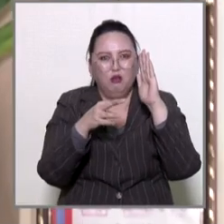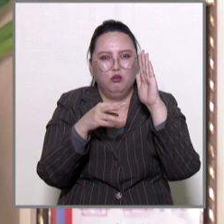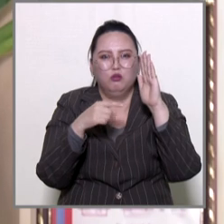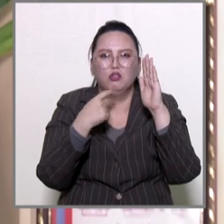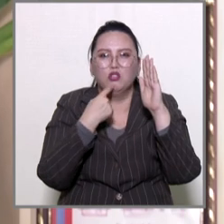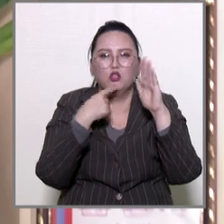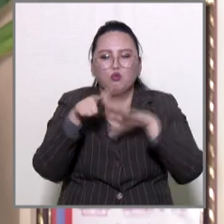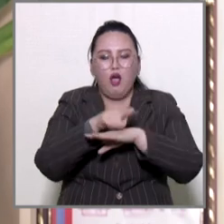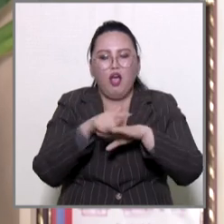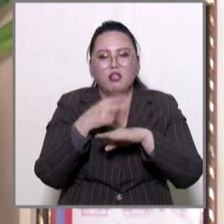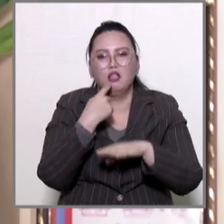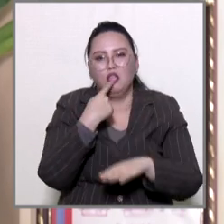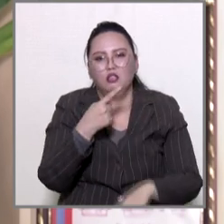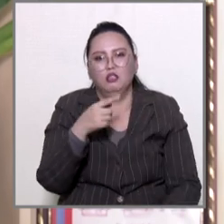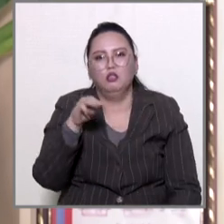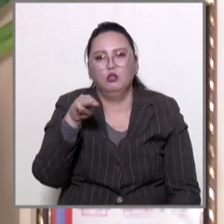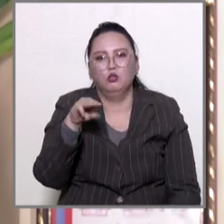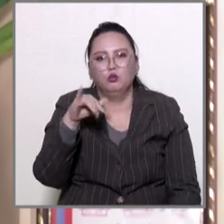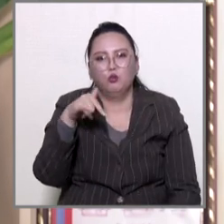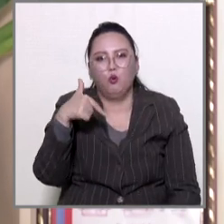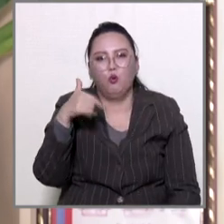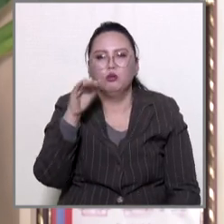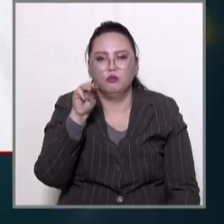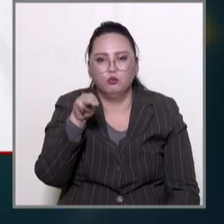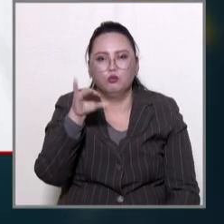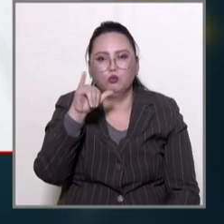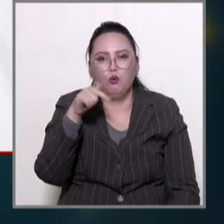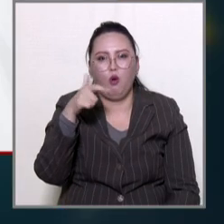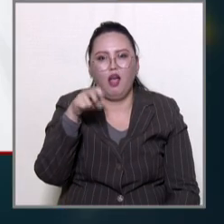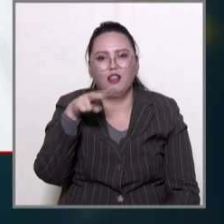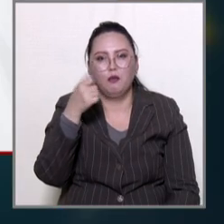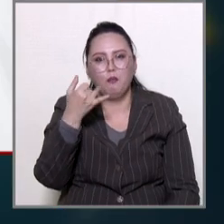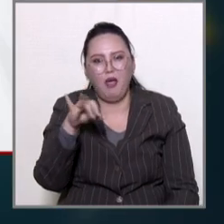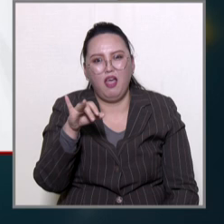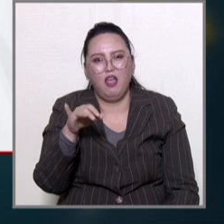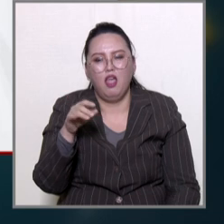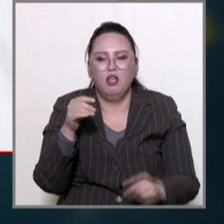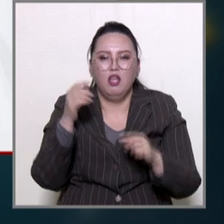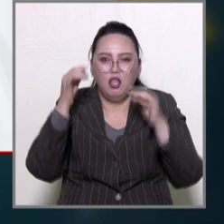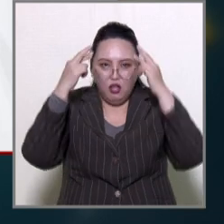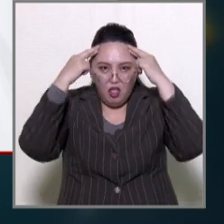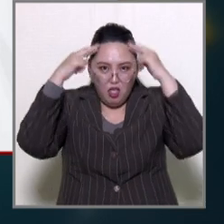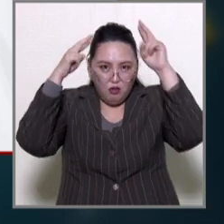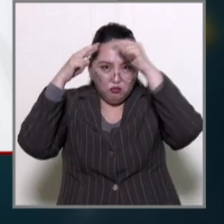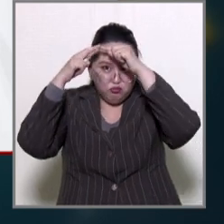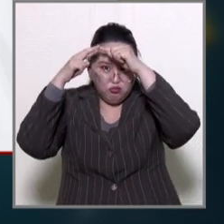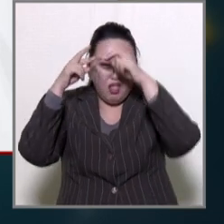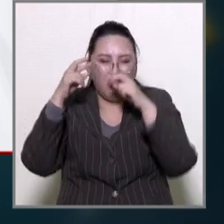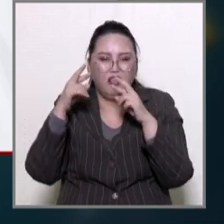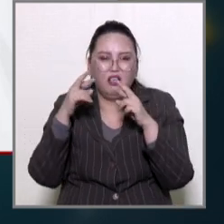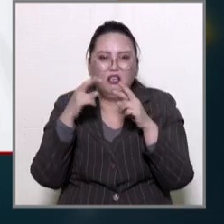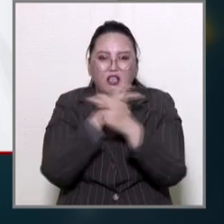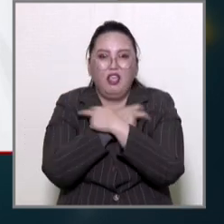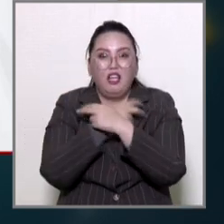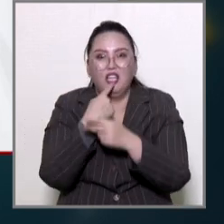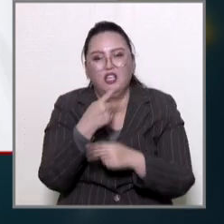Энэ бол амтны эврийн доторх яс. Эвэр дотор тодорхой хэмжээний яс байгаа. Түүнийг тугалмай гэж нэрлэдэг байх нь. За сүүлийн үг